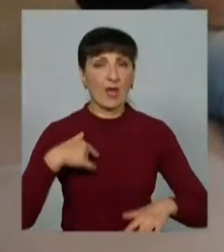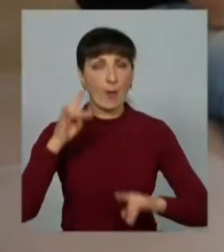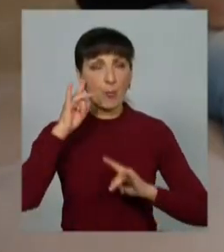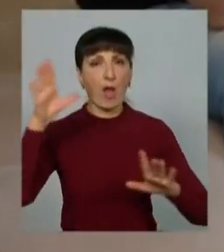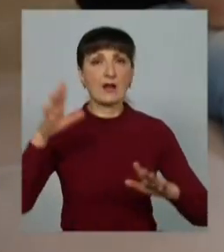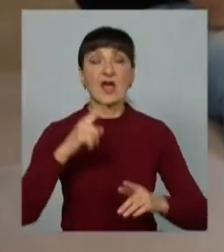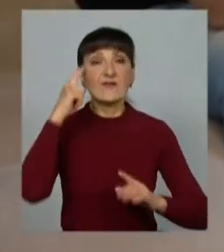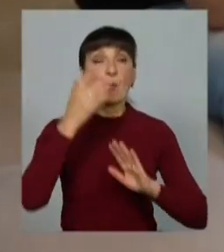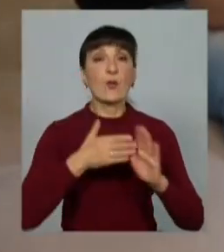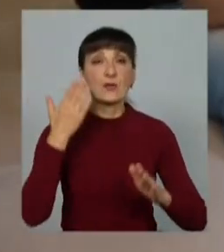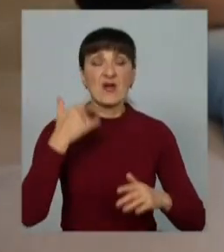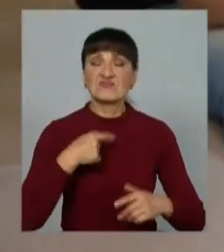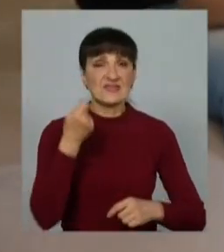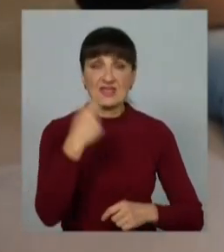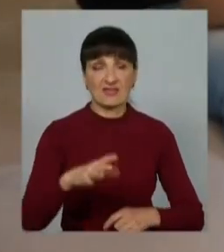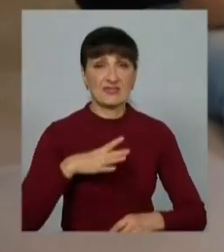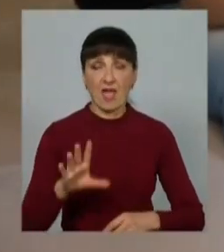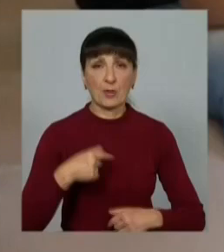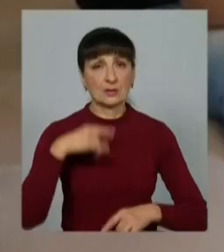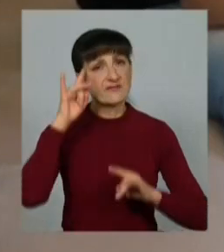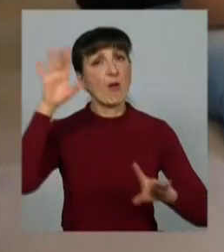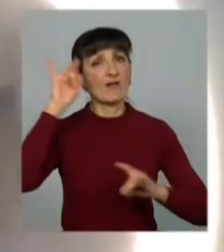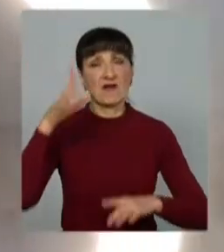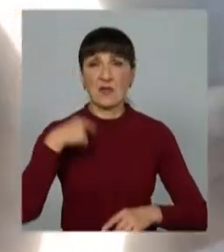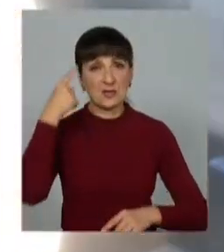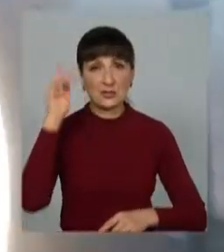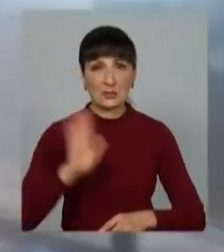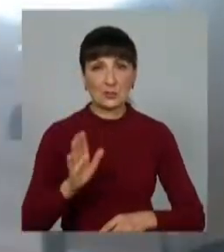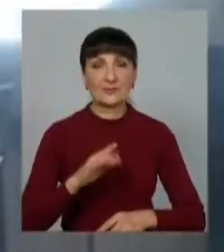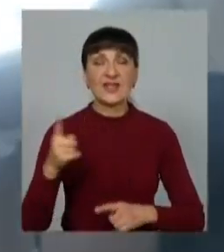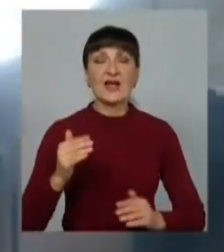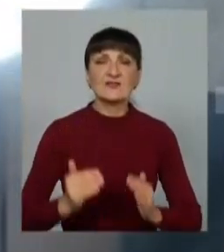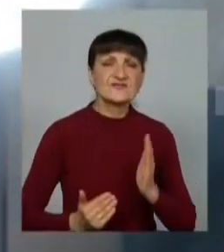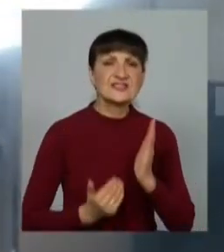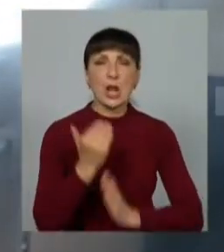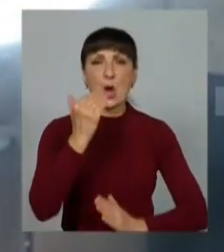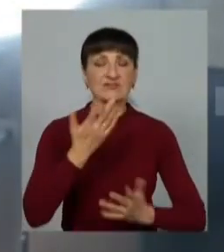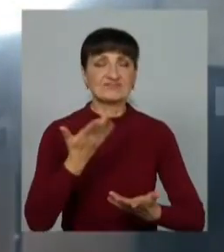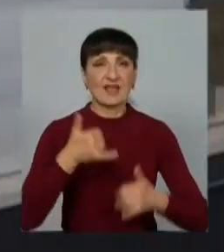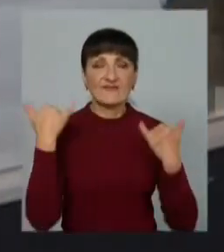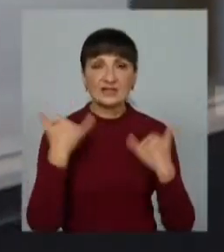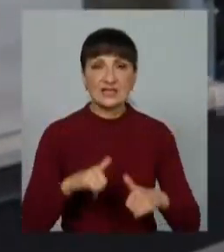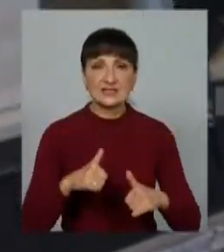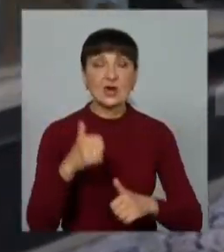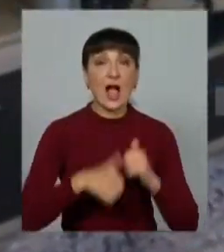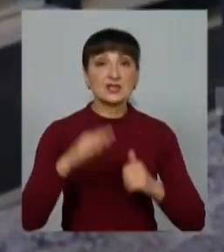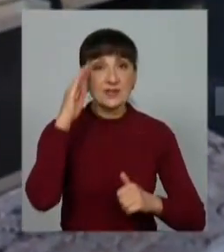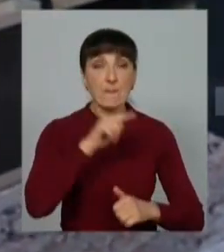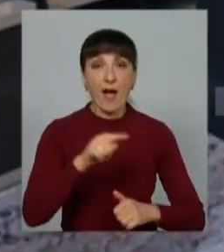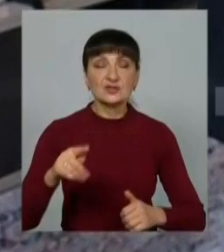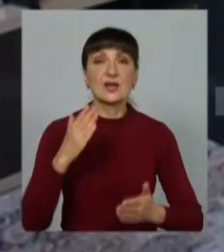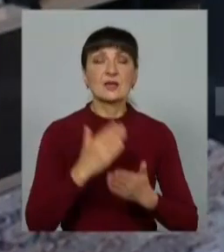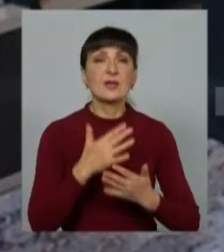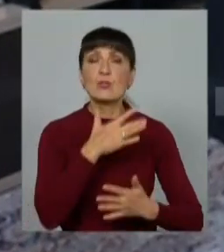популярный? Ни разу не было такого. Да. Ни разу не было, честно. Их взлет кажется чем-то фантастическим. Каждый из ребят имеет